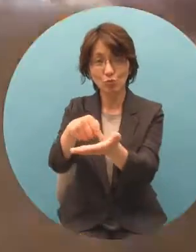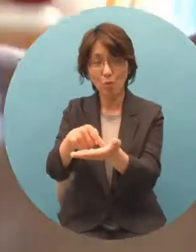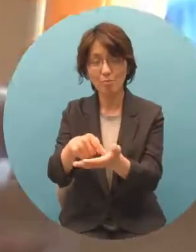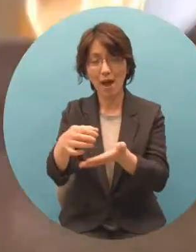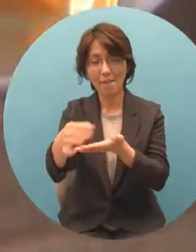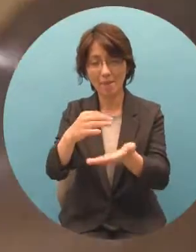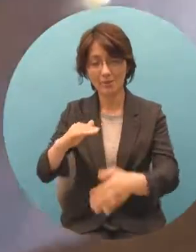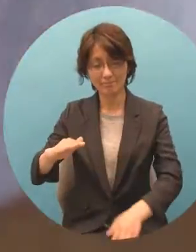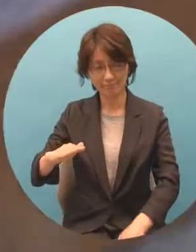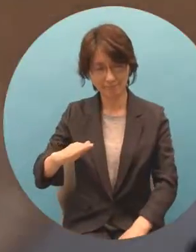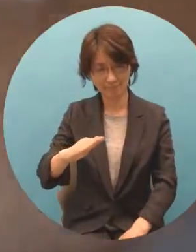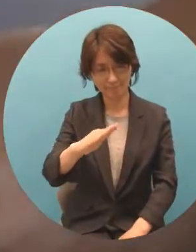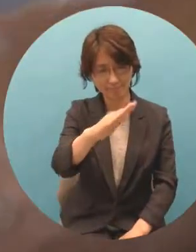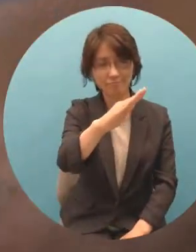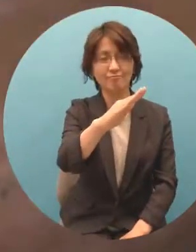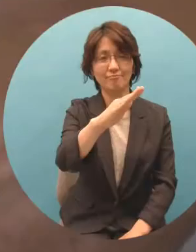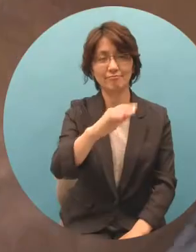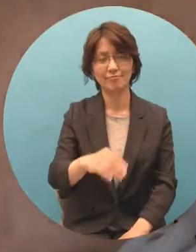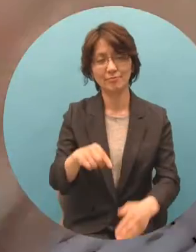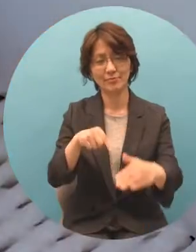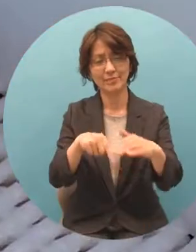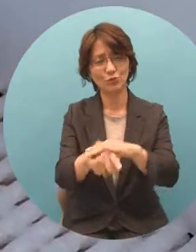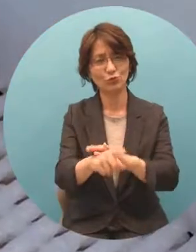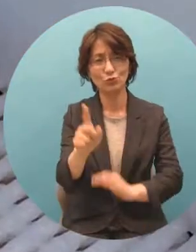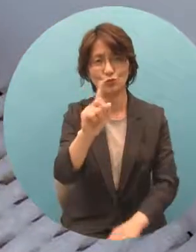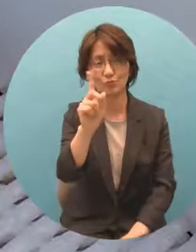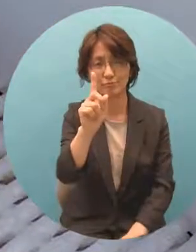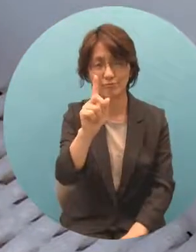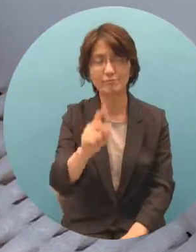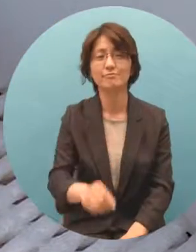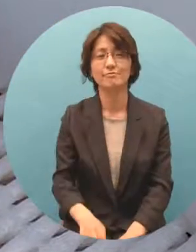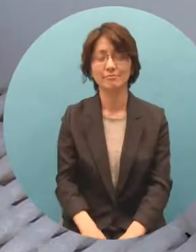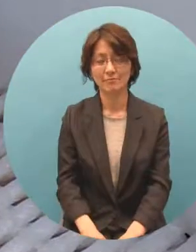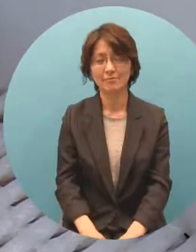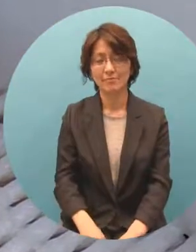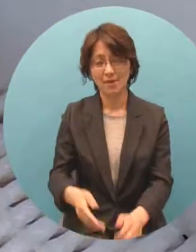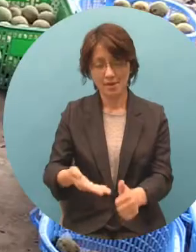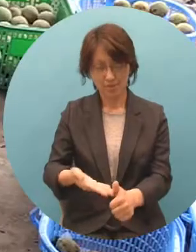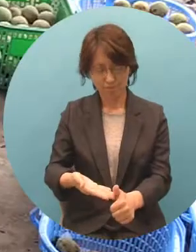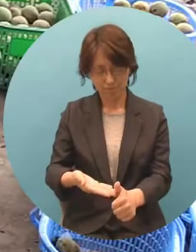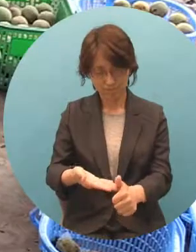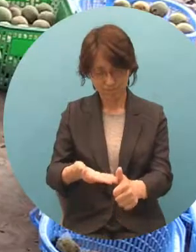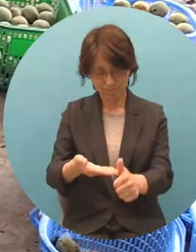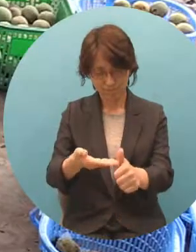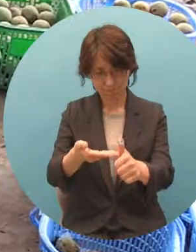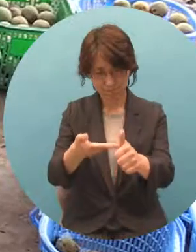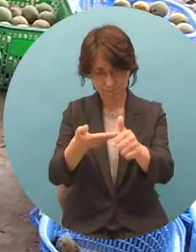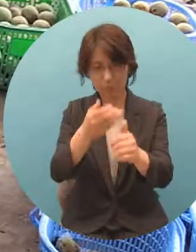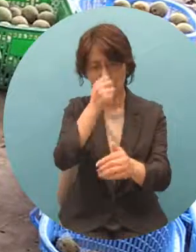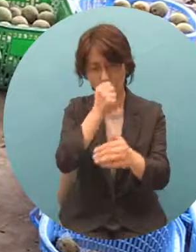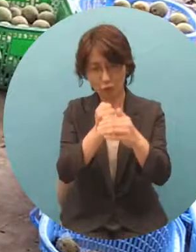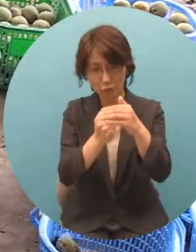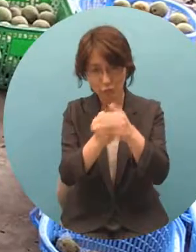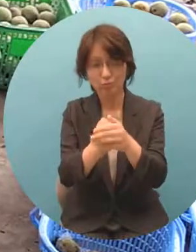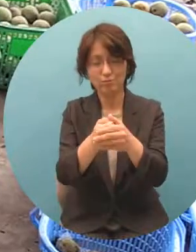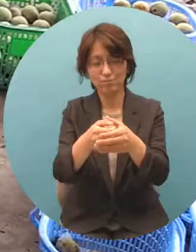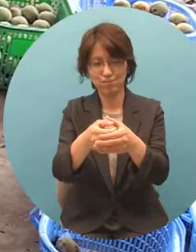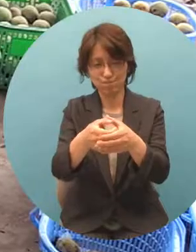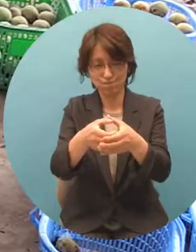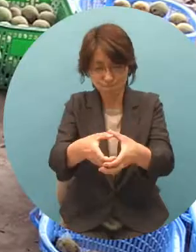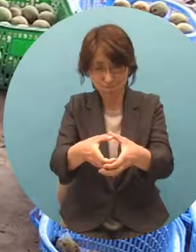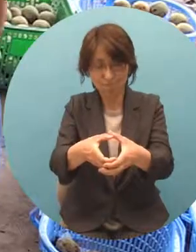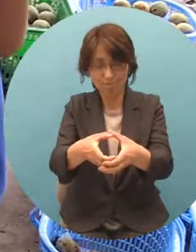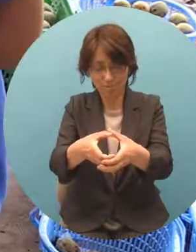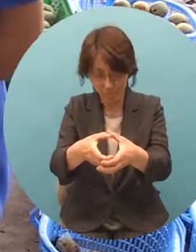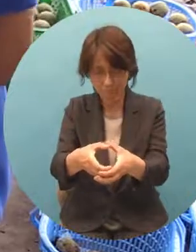るんですけどもですね、とにかくその原因というのはできるだけ生産者が完